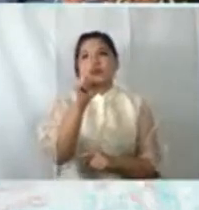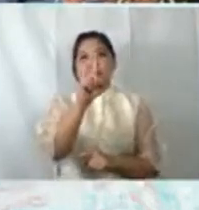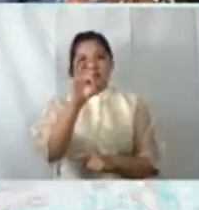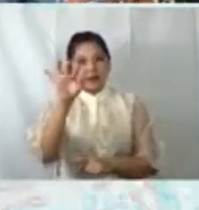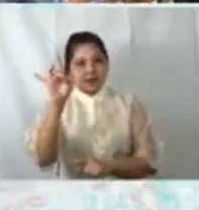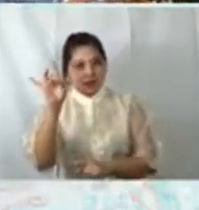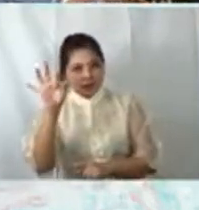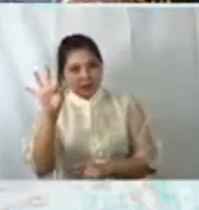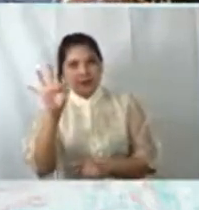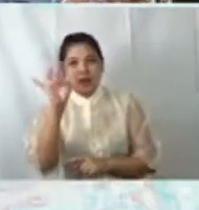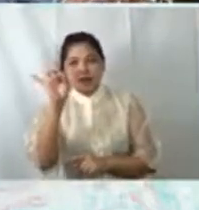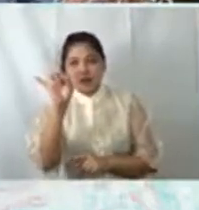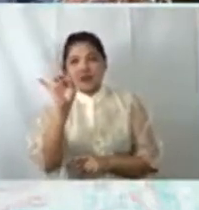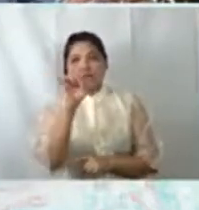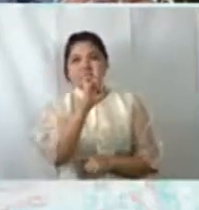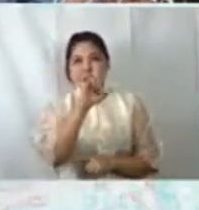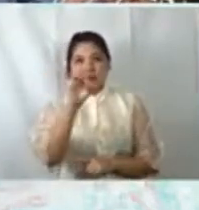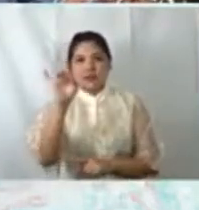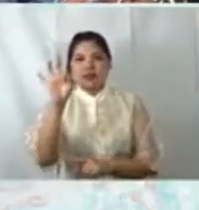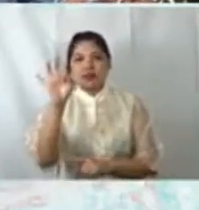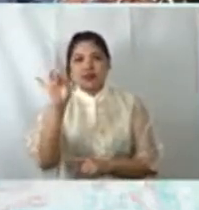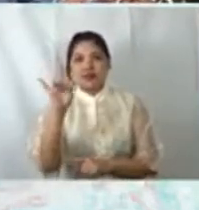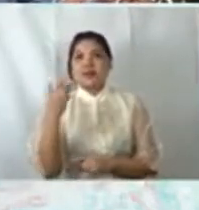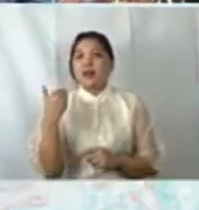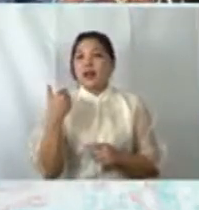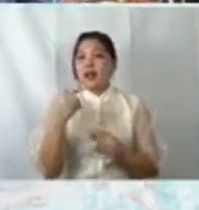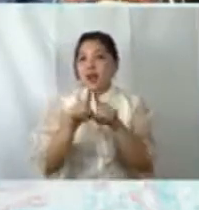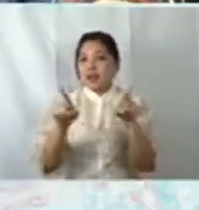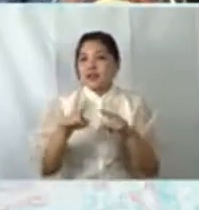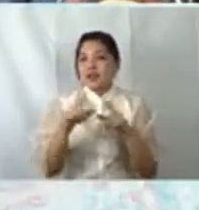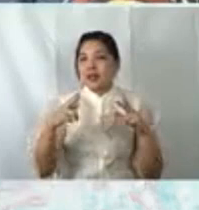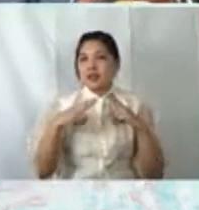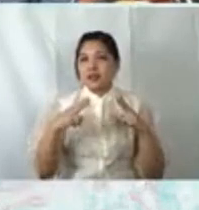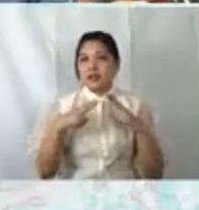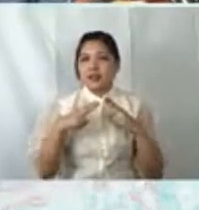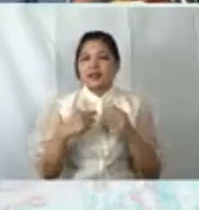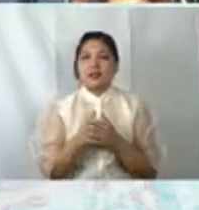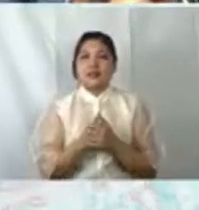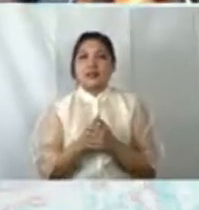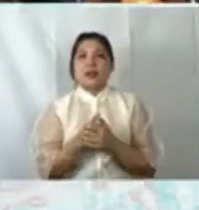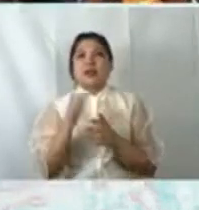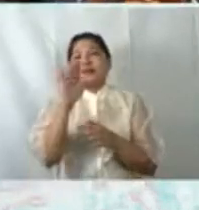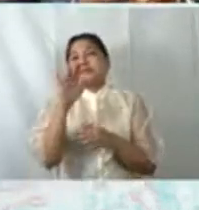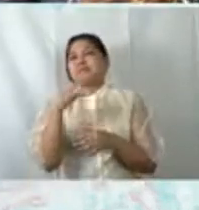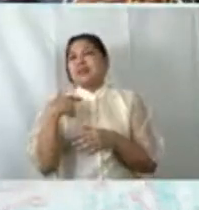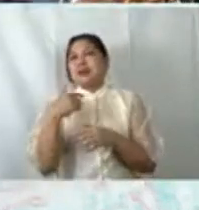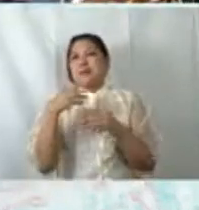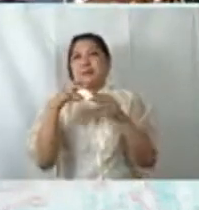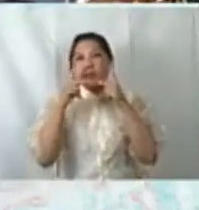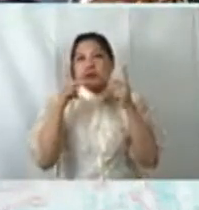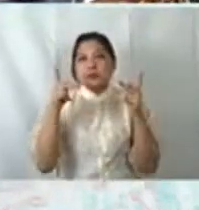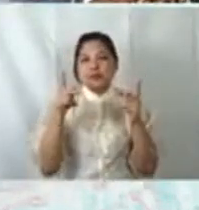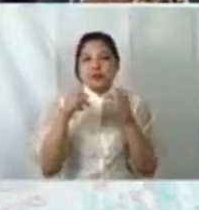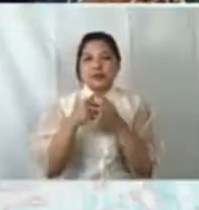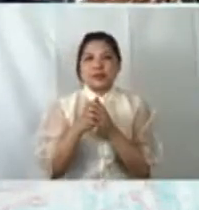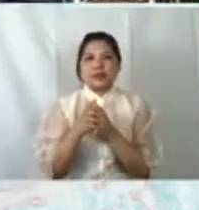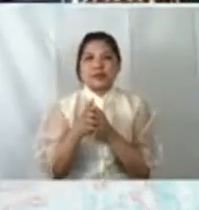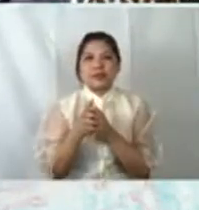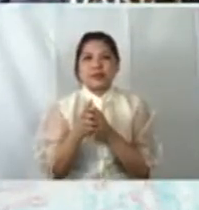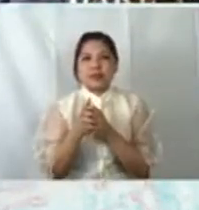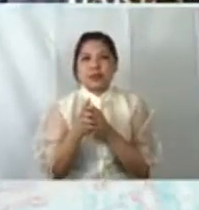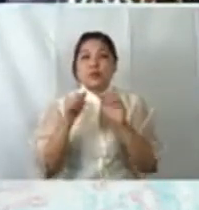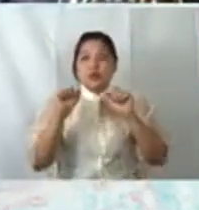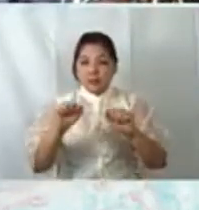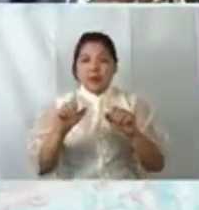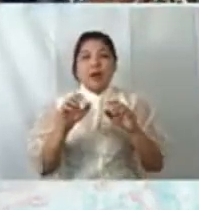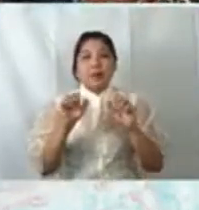June 12, 1898, no? Holiday, hindi pa yan, ano, kasi pag proclamation ng presidente, pwede lang i-overturn din yan ng next president.